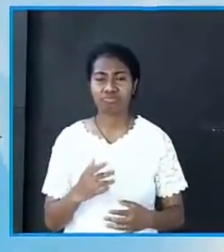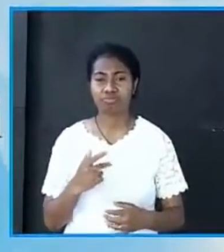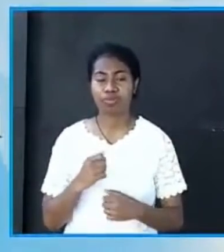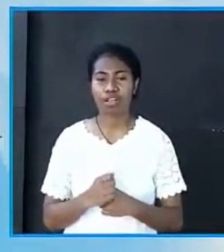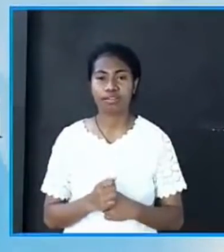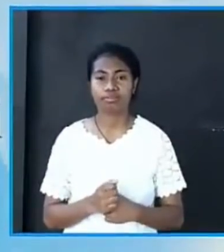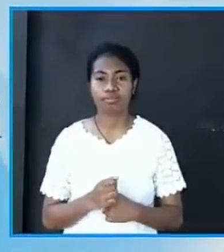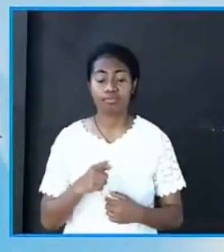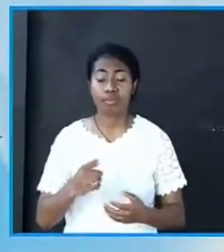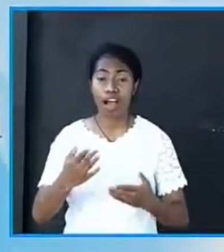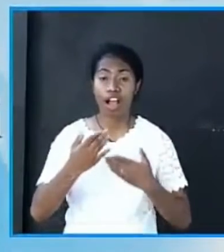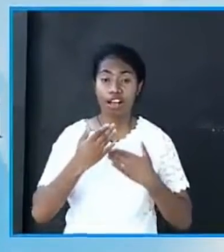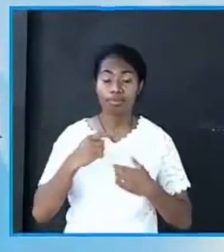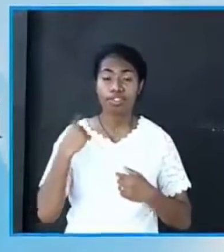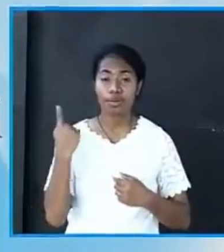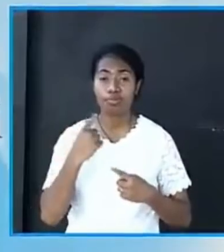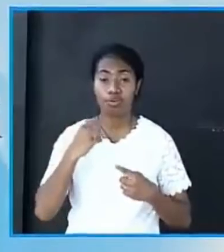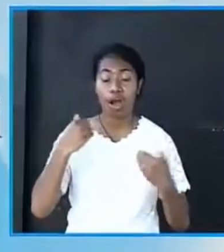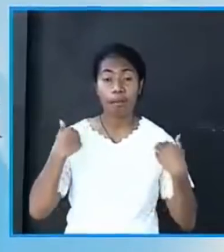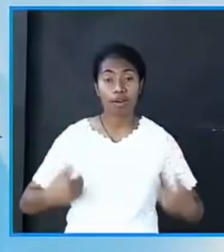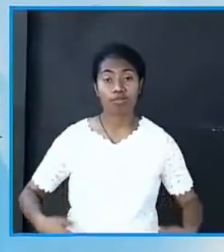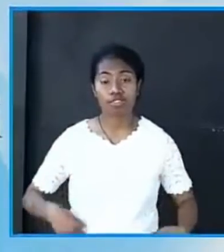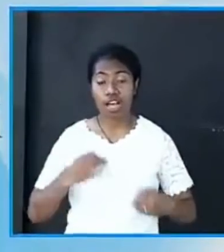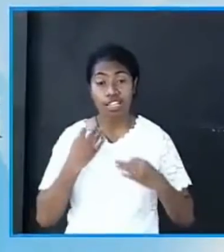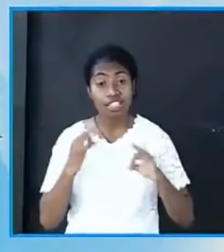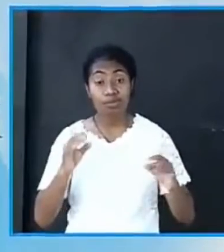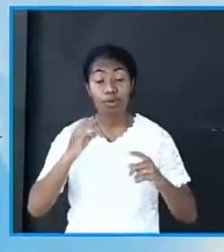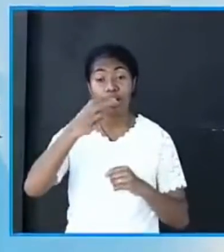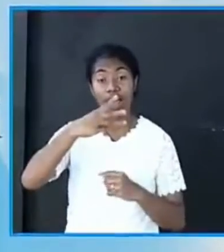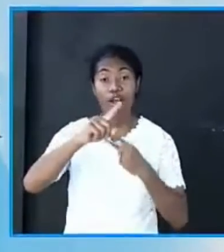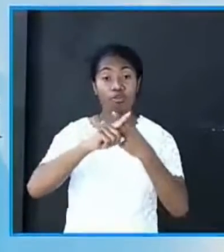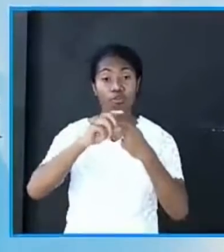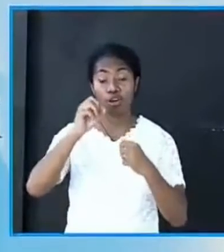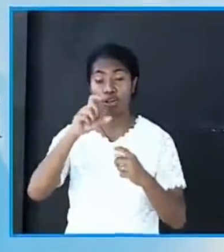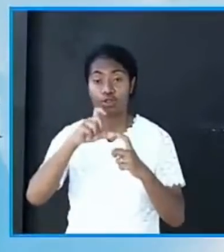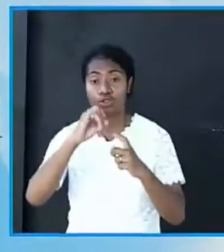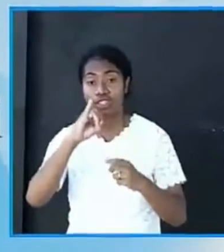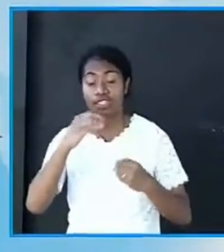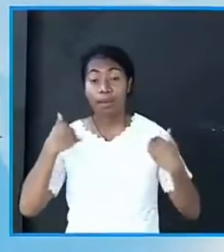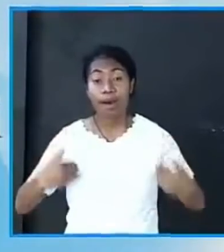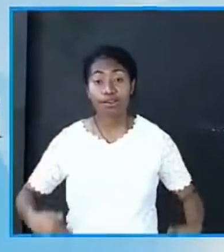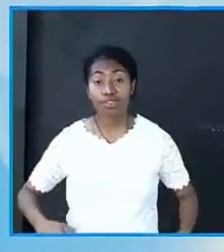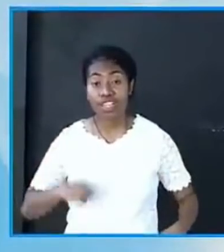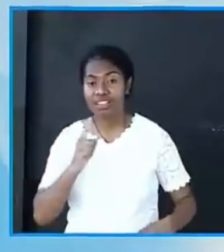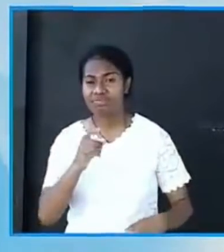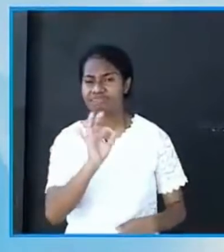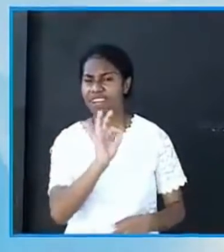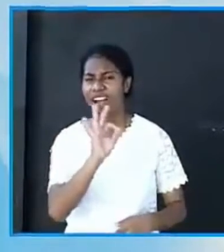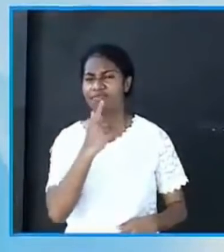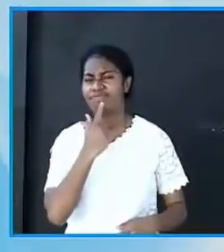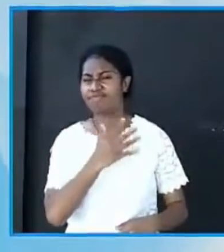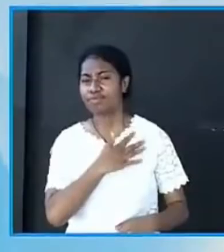yang mereka anggap sebagai pulang nenek moyang manusia sebelum berevolusi menjadi manusia ternyata tidak memiliki benang atau pita suara